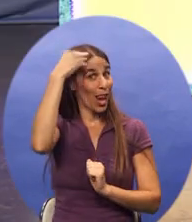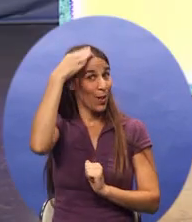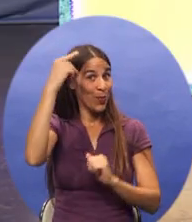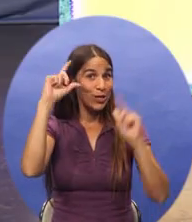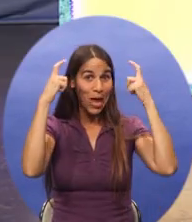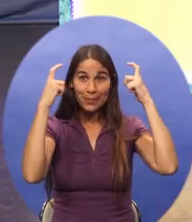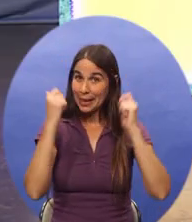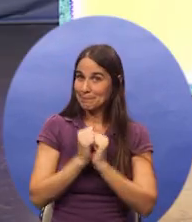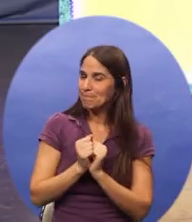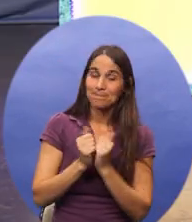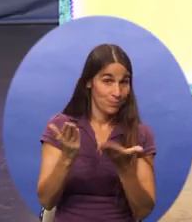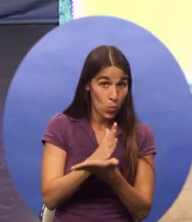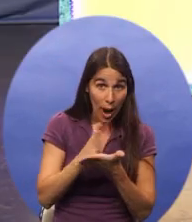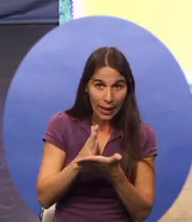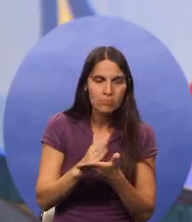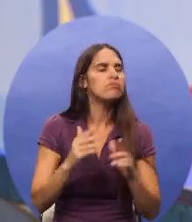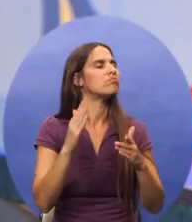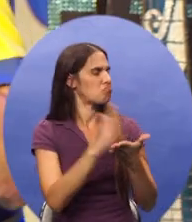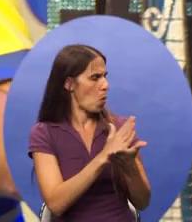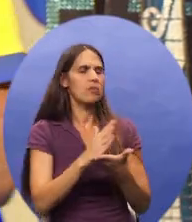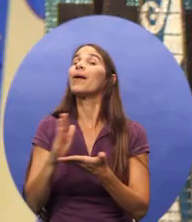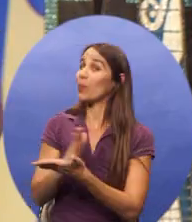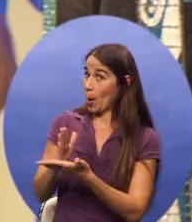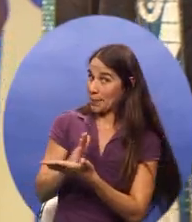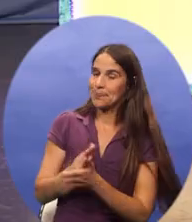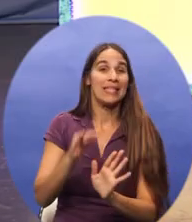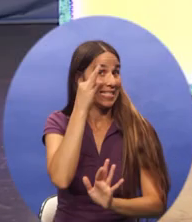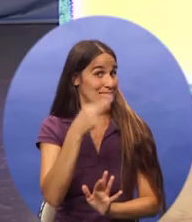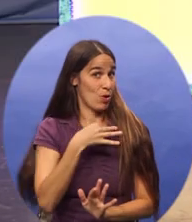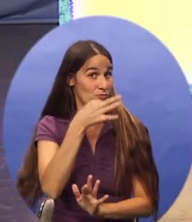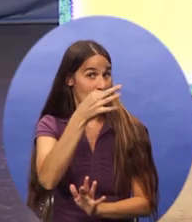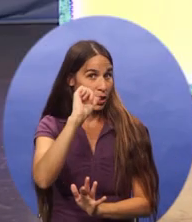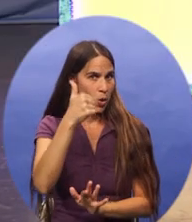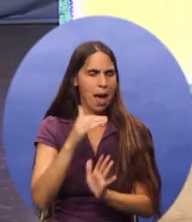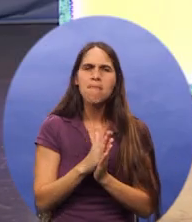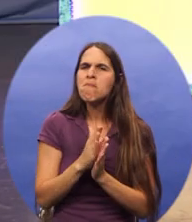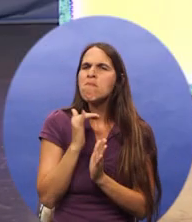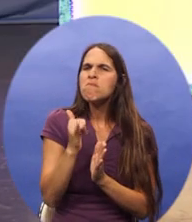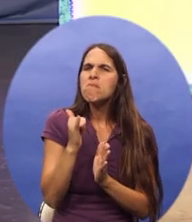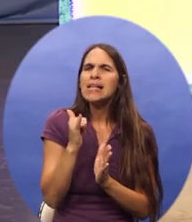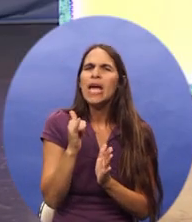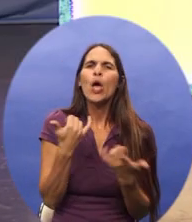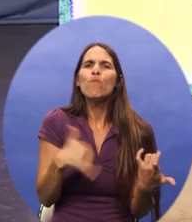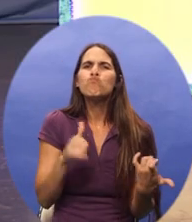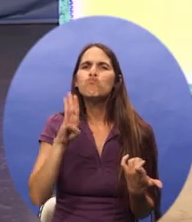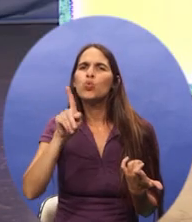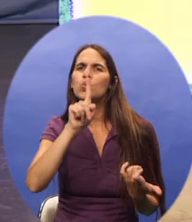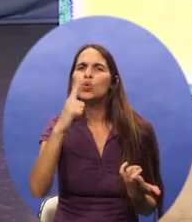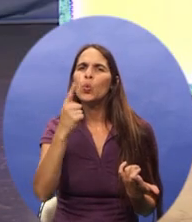לולו ושבתאי. אתם מוכנים? מוכנים. מוכנים. שימו לב, שאלה ראשונה, מה זה